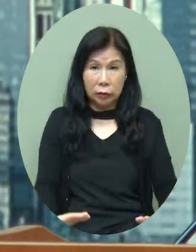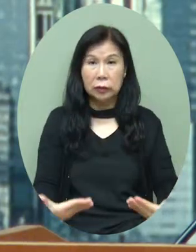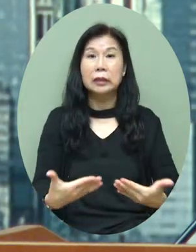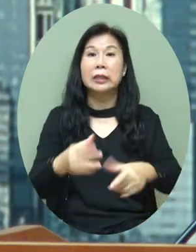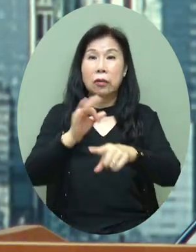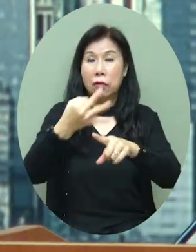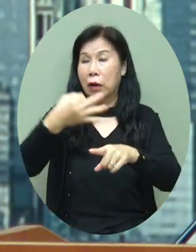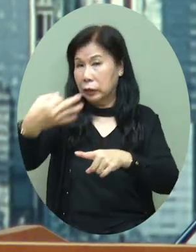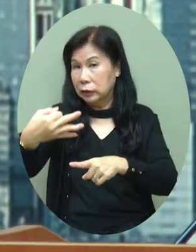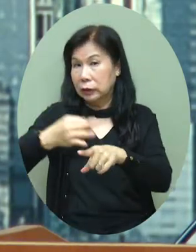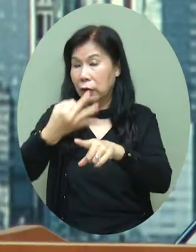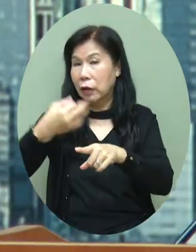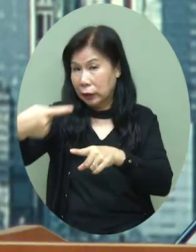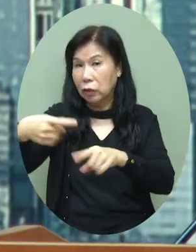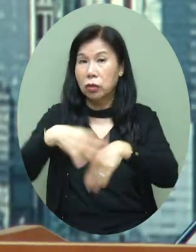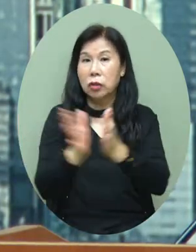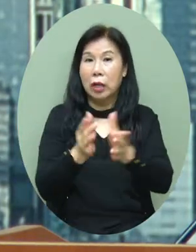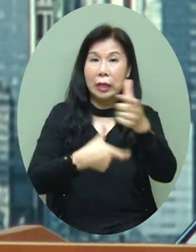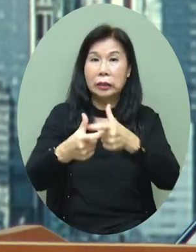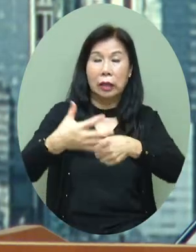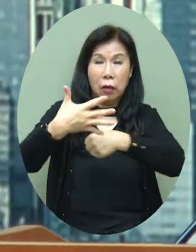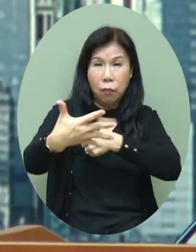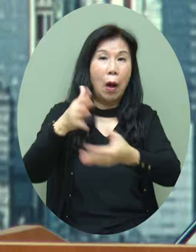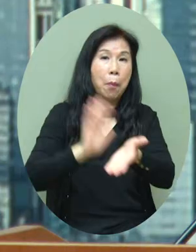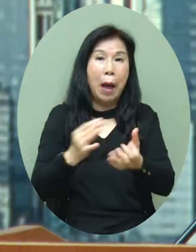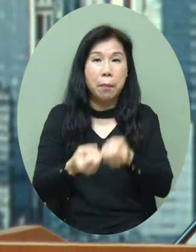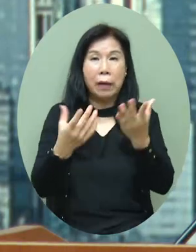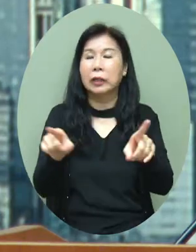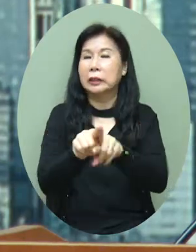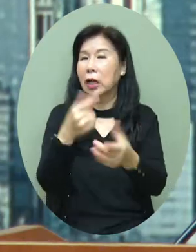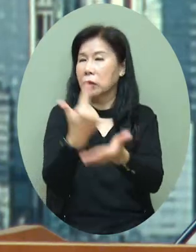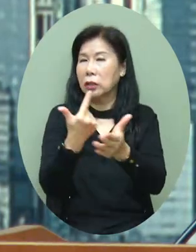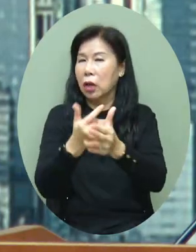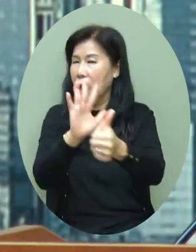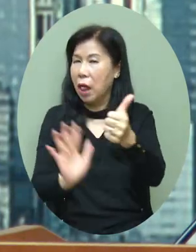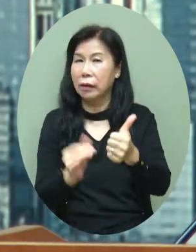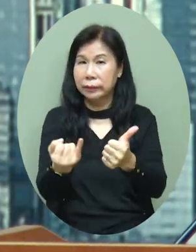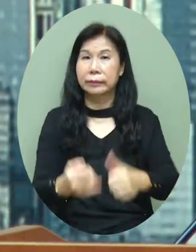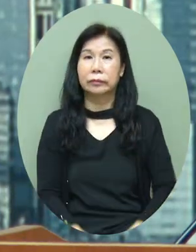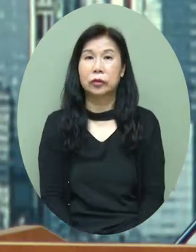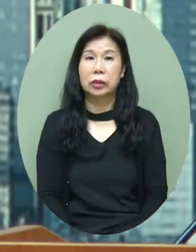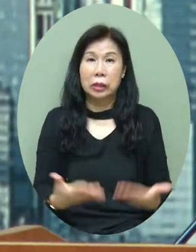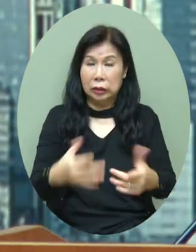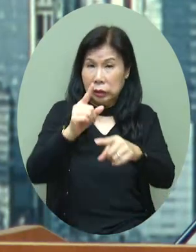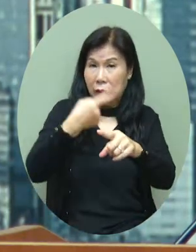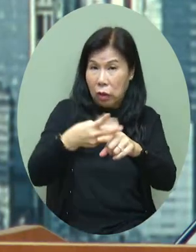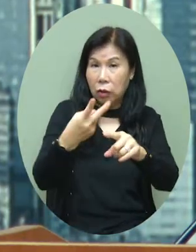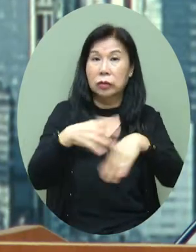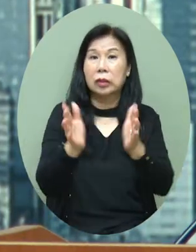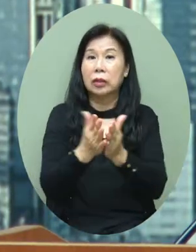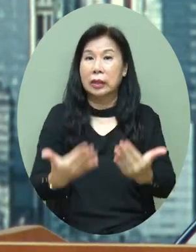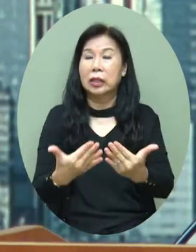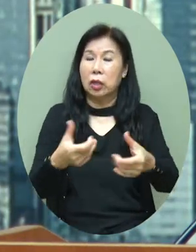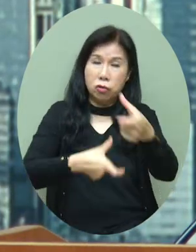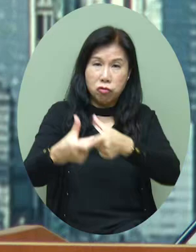一季本港嘅經濟喺第5波嘅疫情之下嚴重受挫。近月雖然營商氣